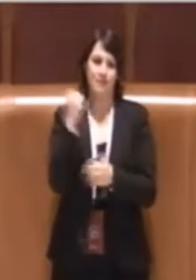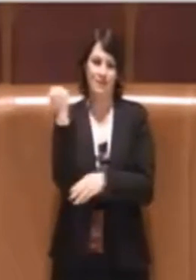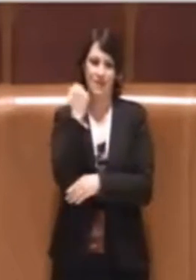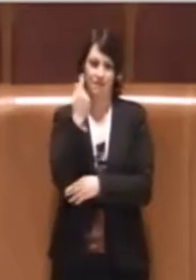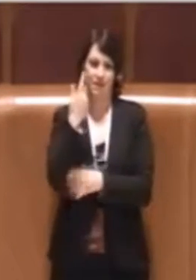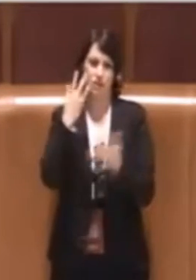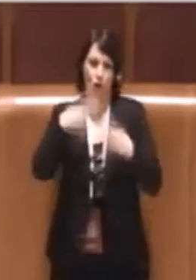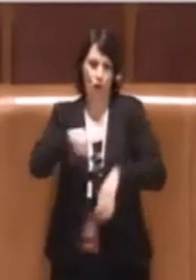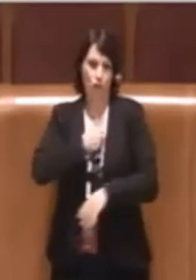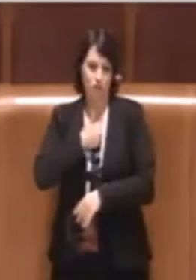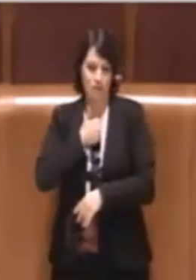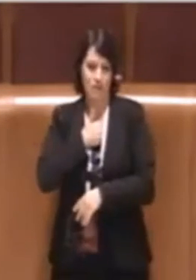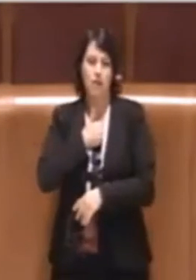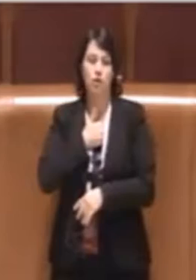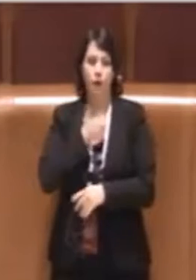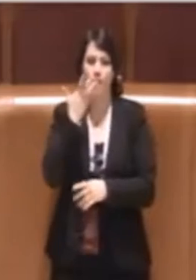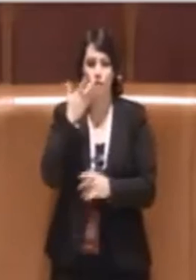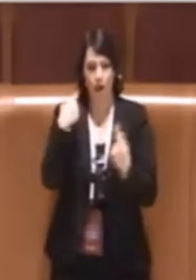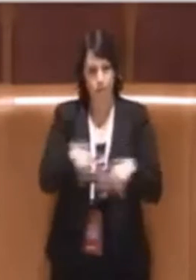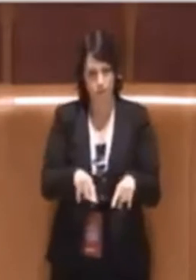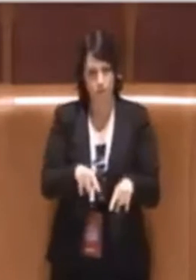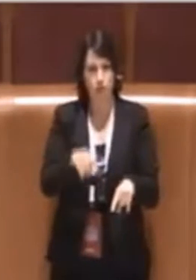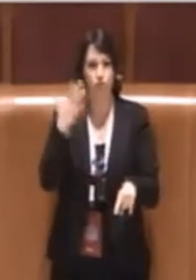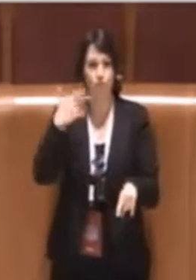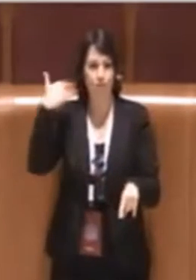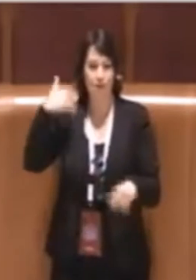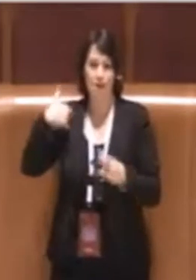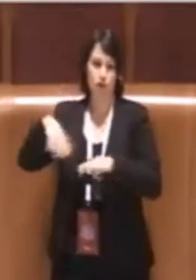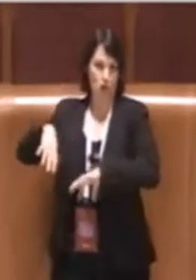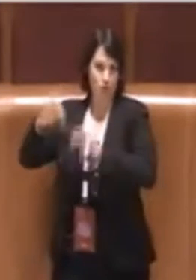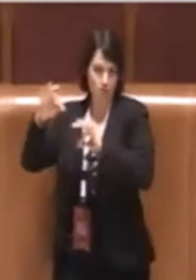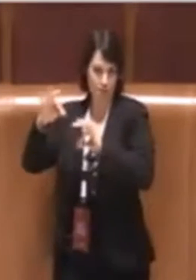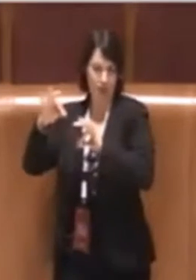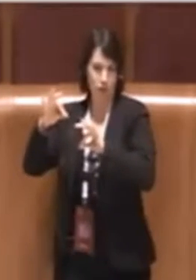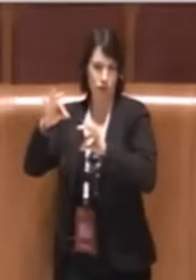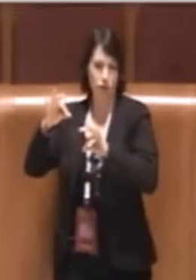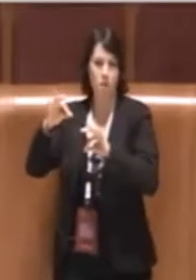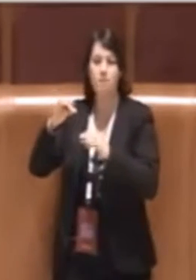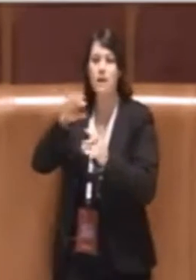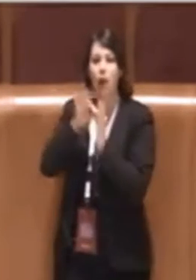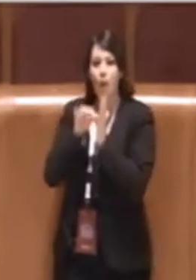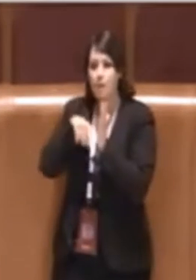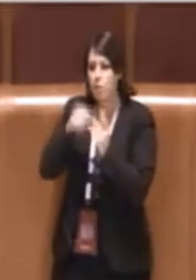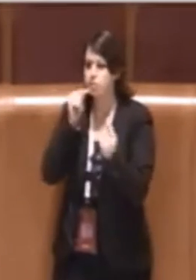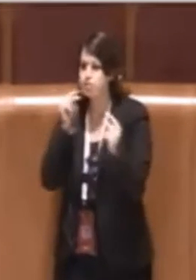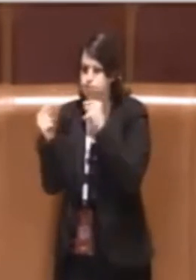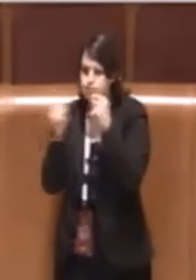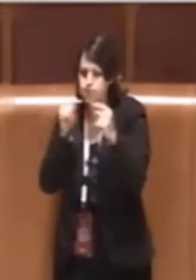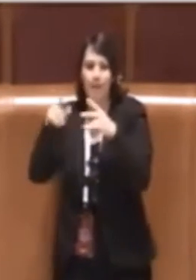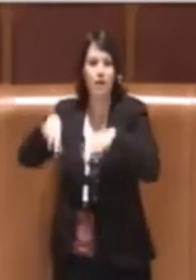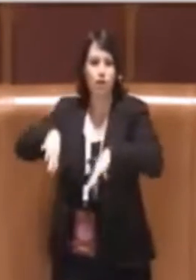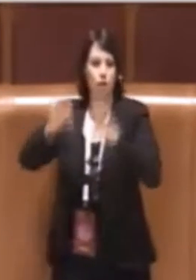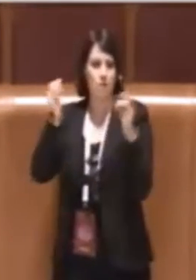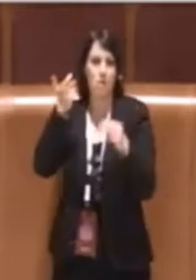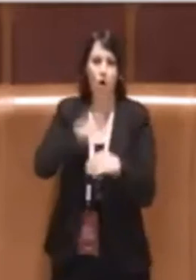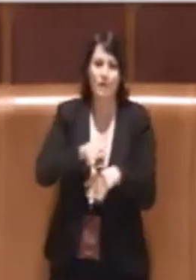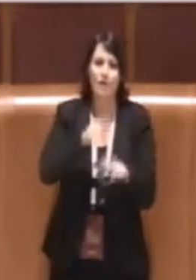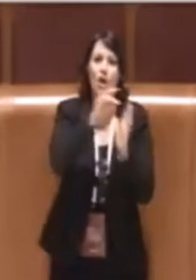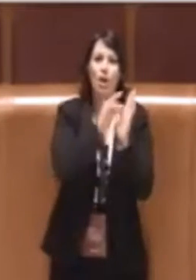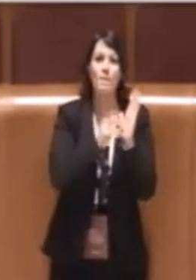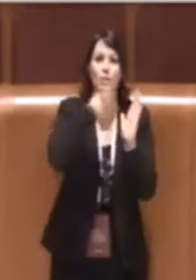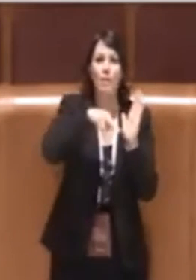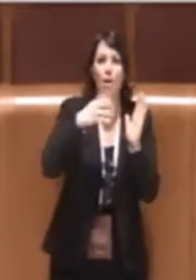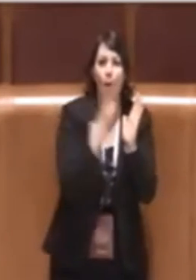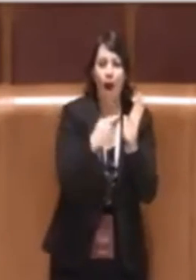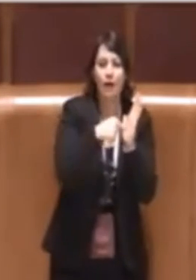a discutere di questo regolamento. Lo abbiamo visto sospeso perché non era ben disciplinato nel regolamento del 2004. Quindi